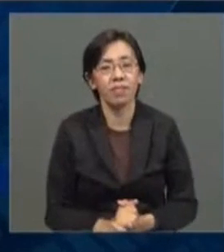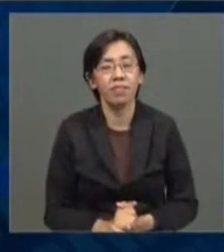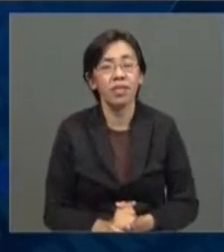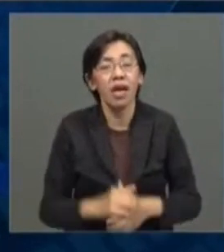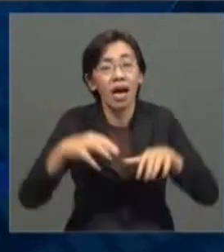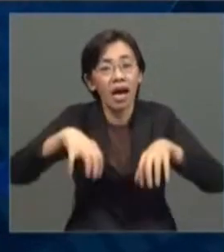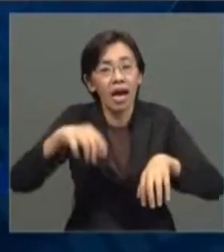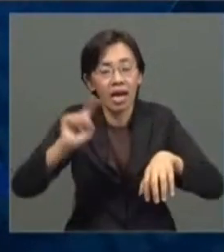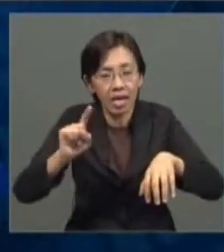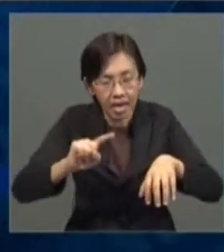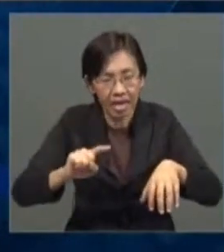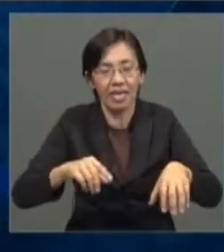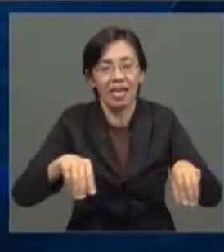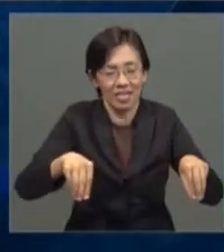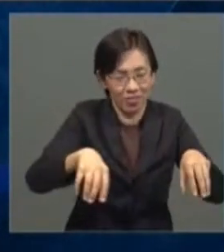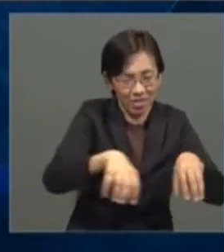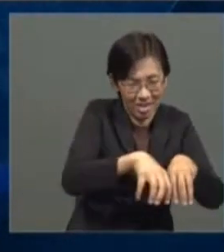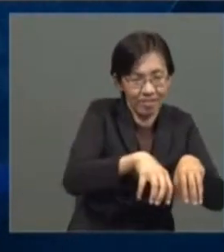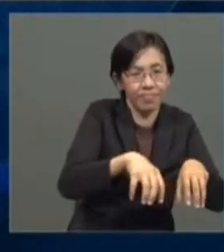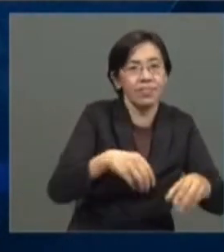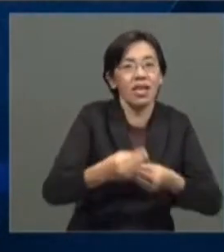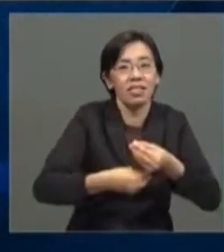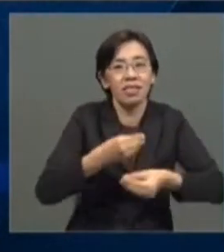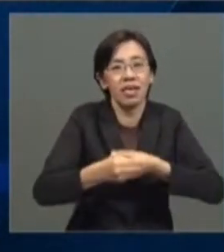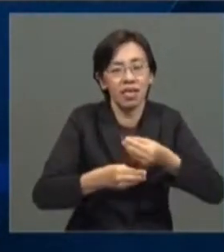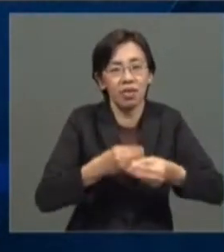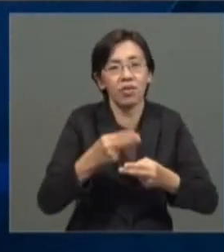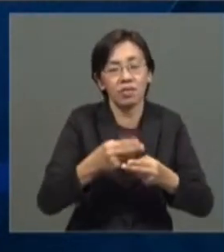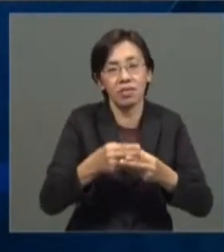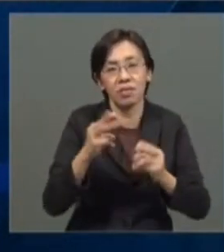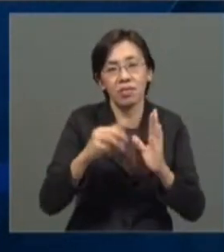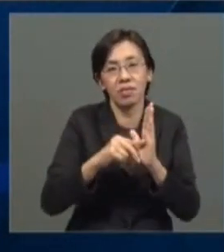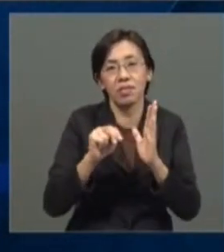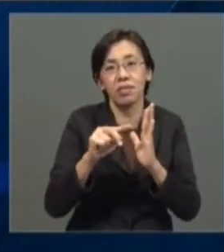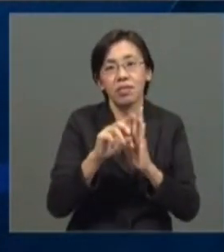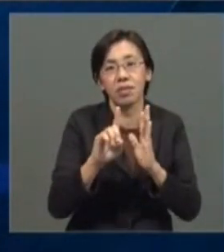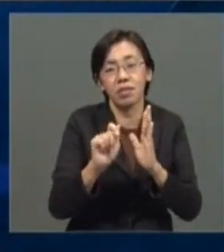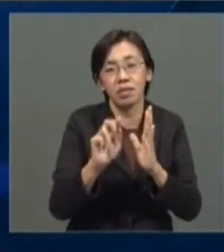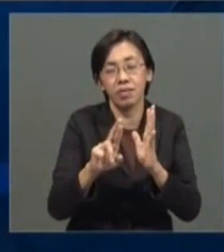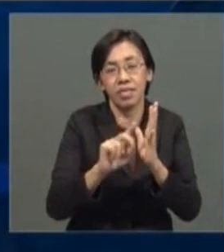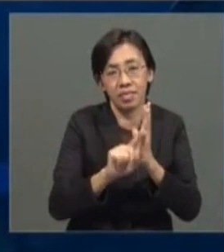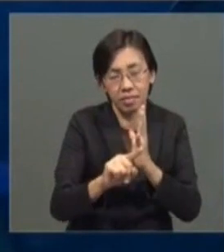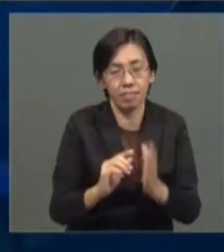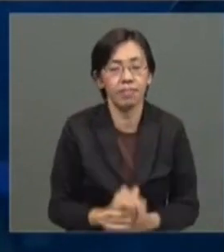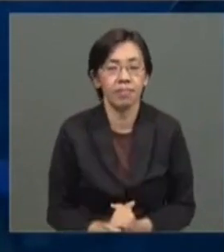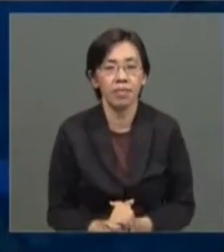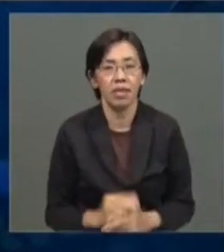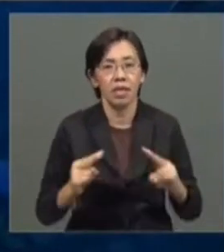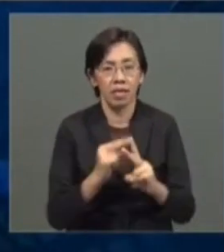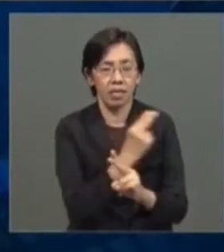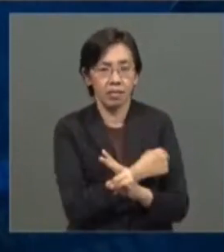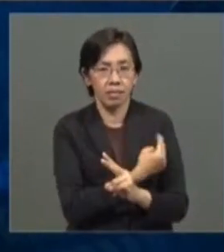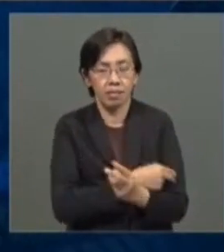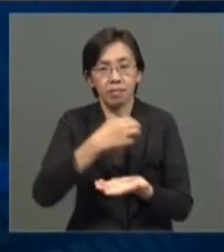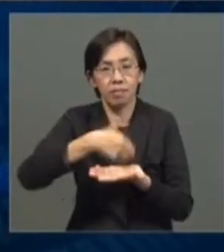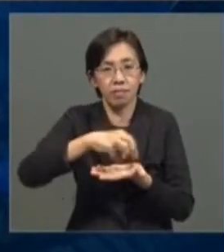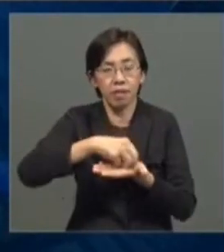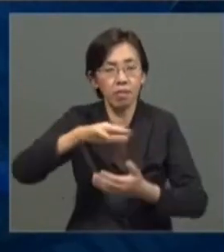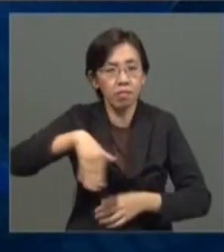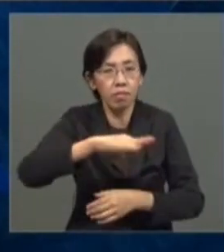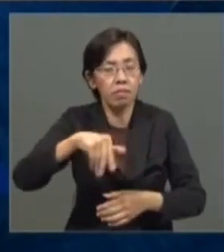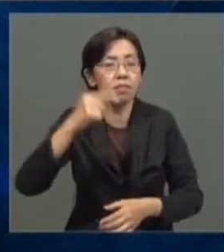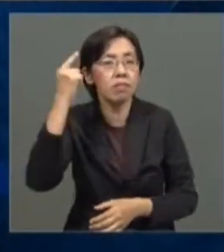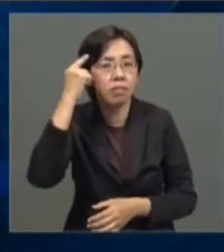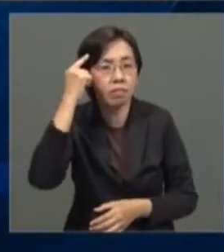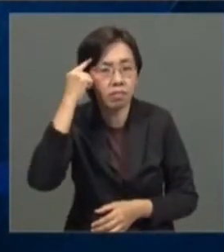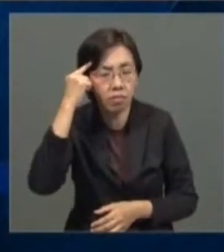ส่วนที่เชื่อมต่อกับห้างสรรพสินค้า Wonderด้วยนะคะตรงนี้เนี่ยทางกระทรวงสาธารณสุขก็รายงานให้ฟังนะ